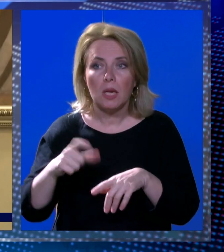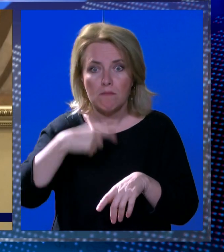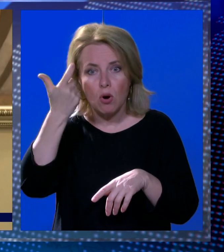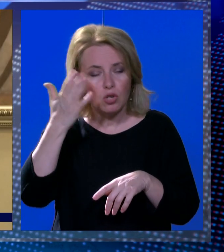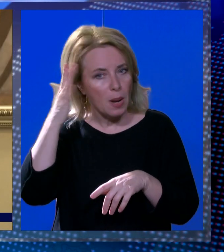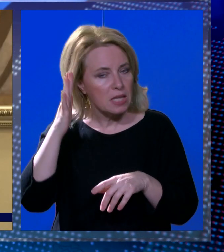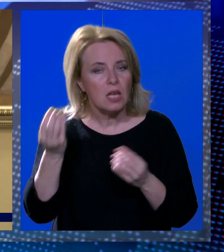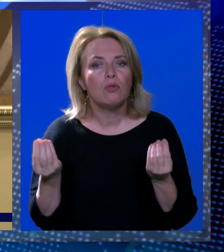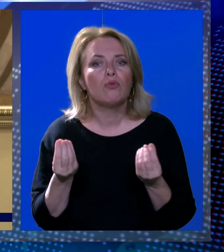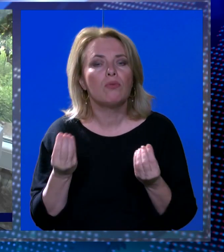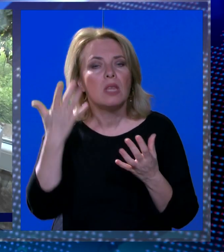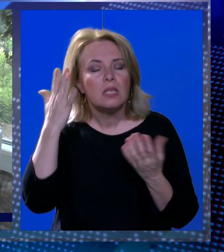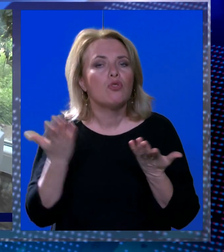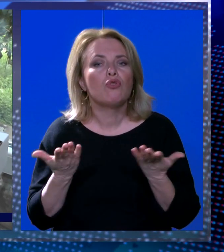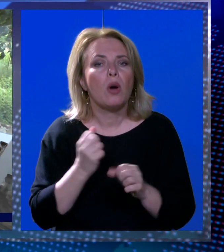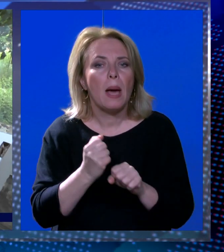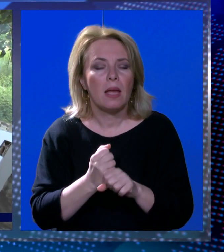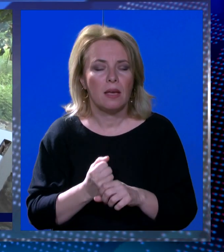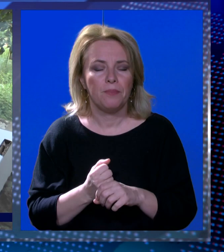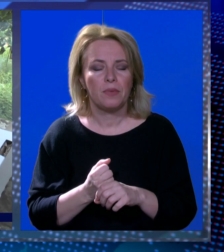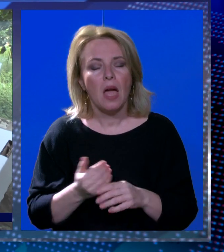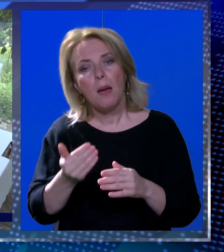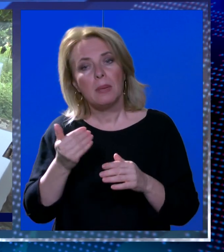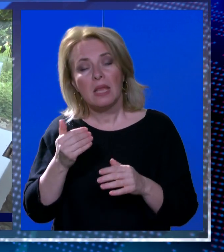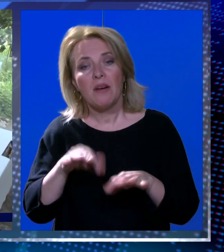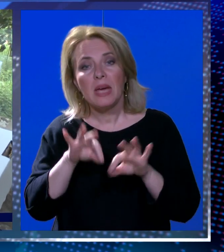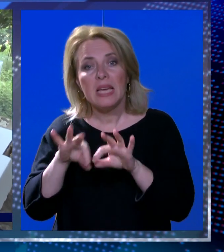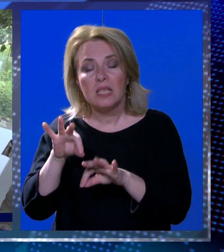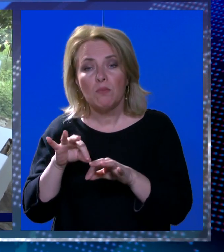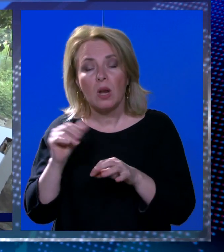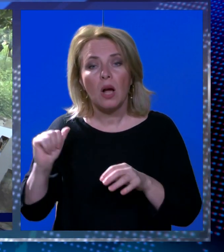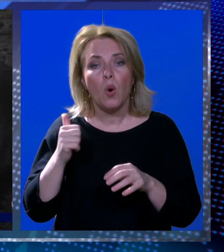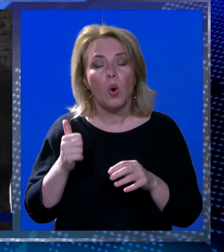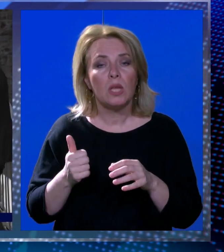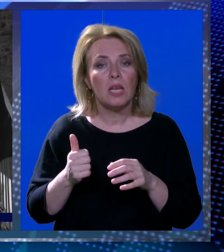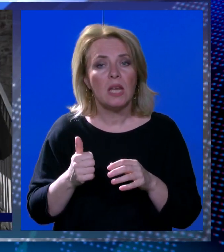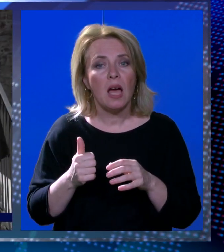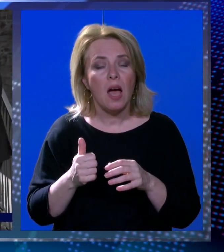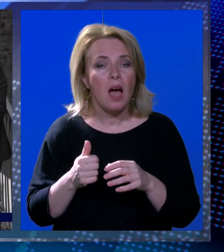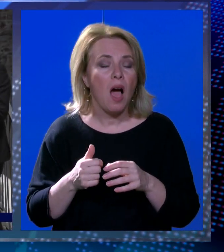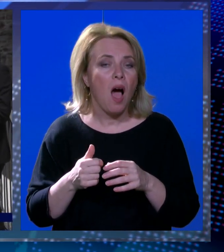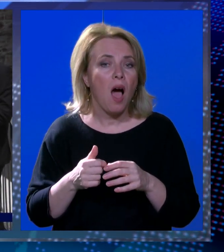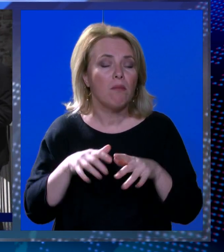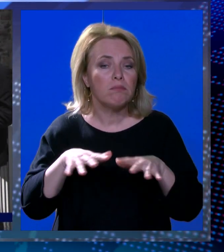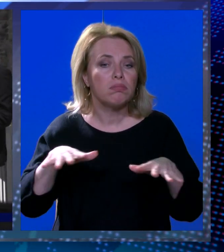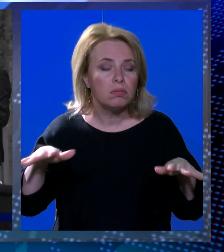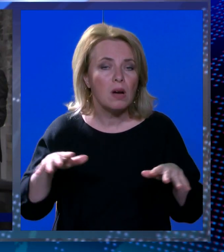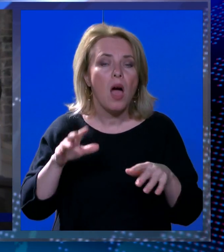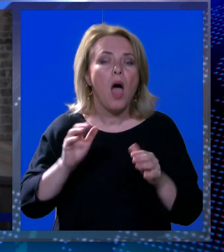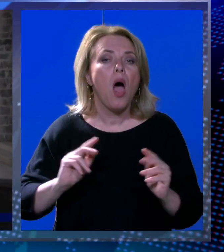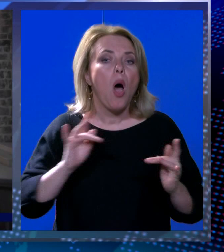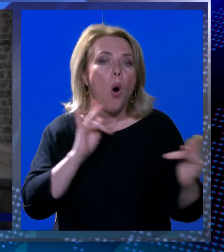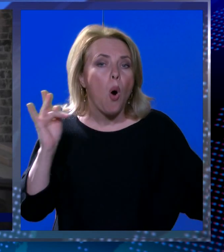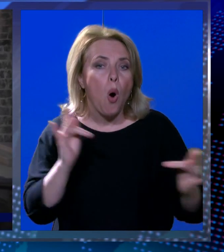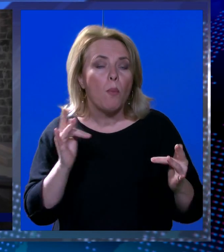im Bože jer ne znaju što čine. Pred nama je super izborna godina, nakon nje slijedi lokalni izbori, a činjenica jest da se rasipanjem oporbe